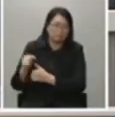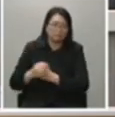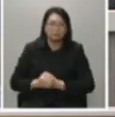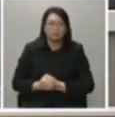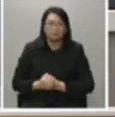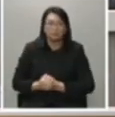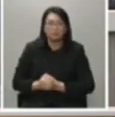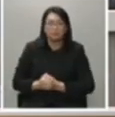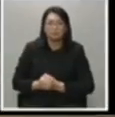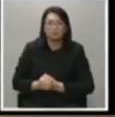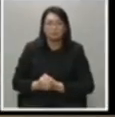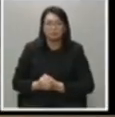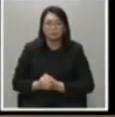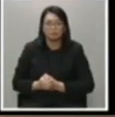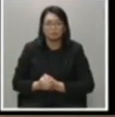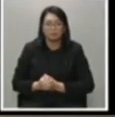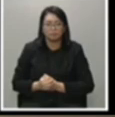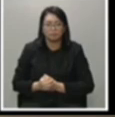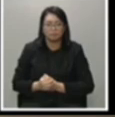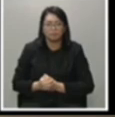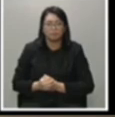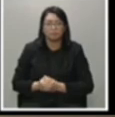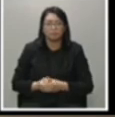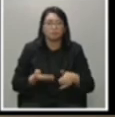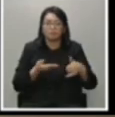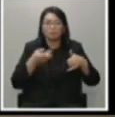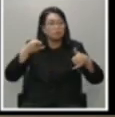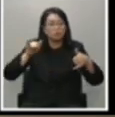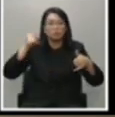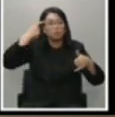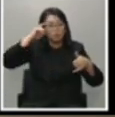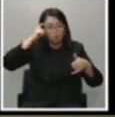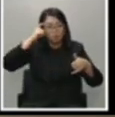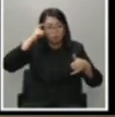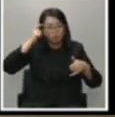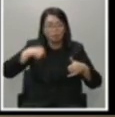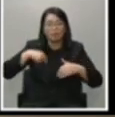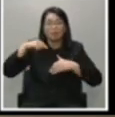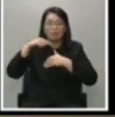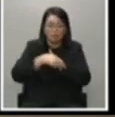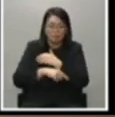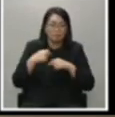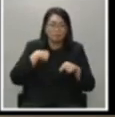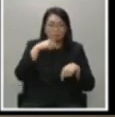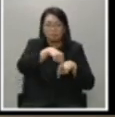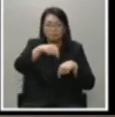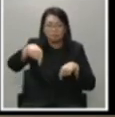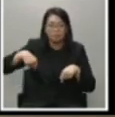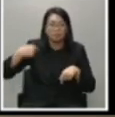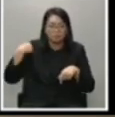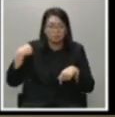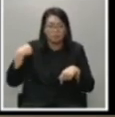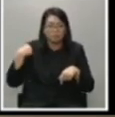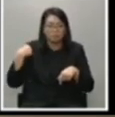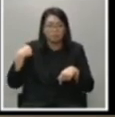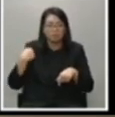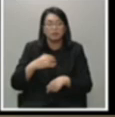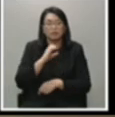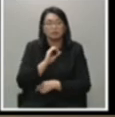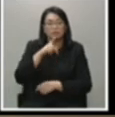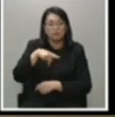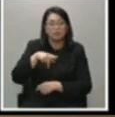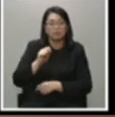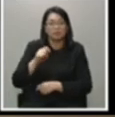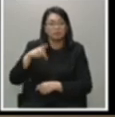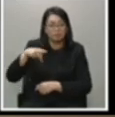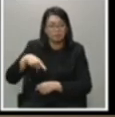พลเอกประยุทธ์ไม่ทราบหรือคะว่าไทยมีความตกลงการค้ากับประเทศสมาชิก CPTPP เกือบครบทุกประเท